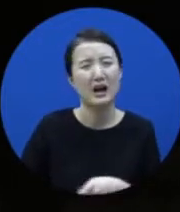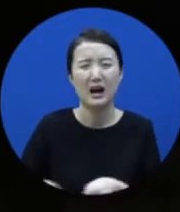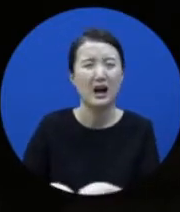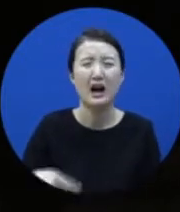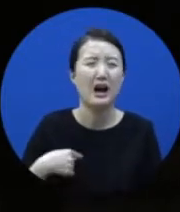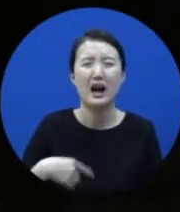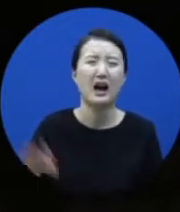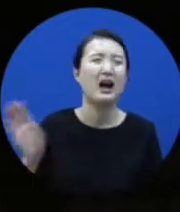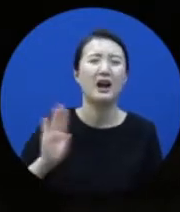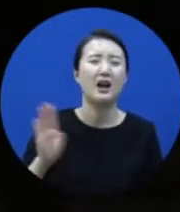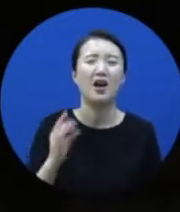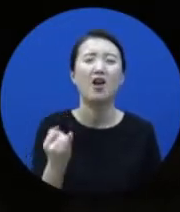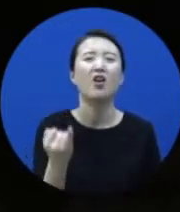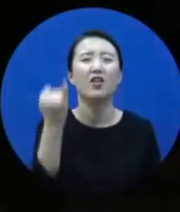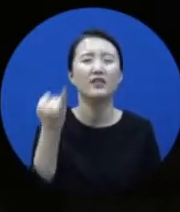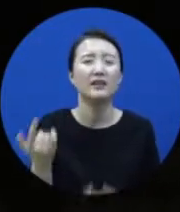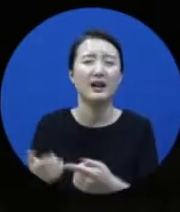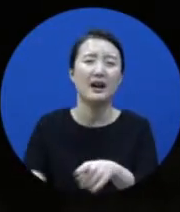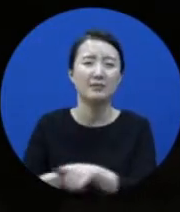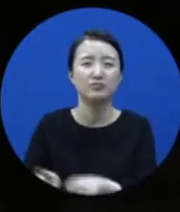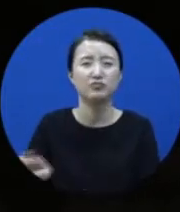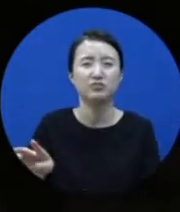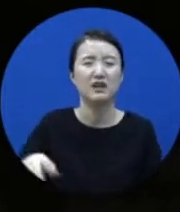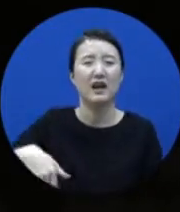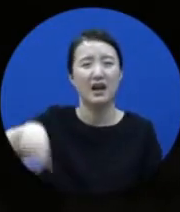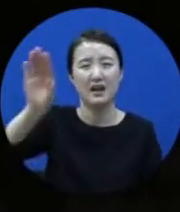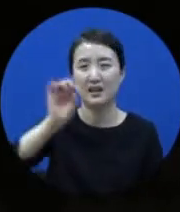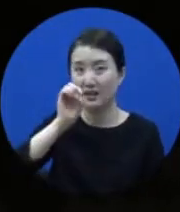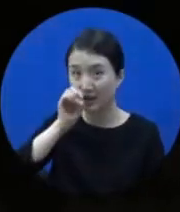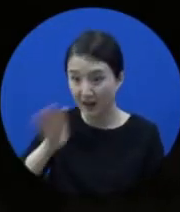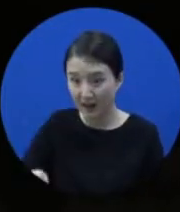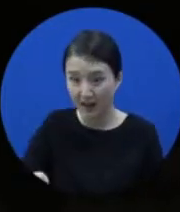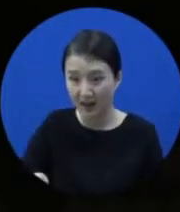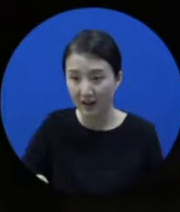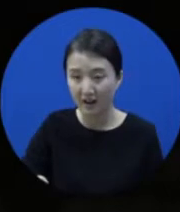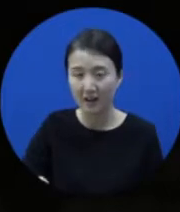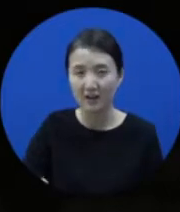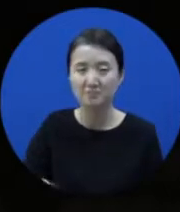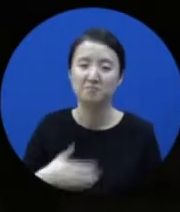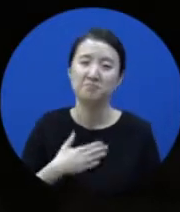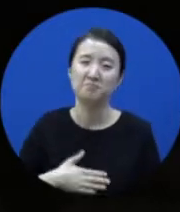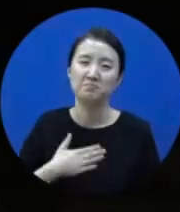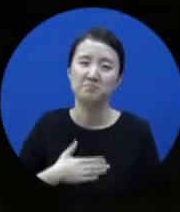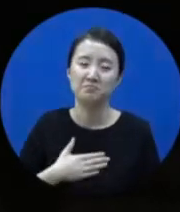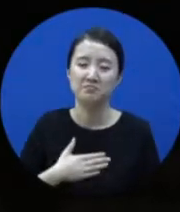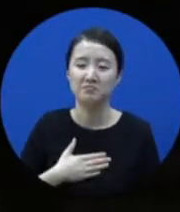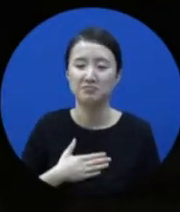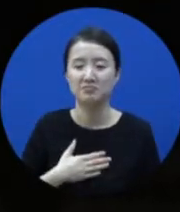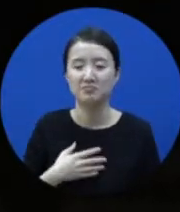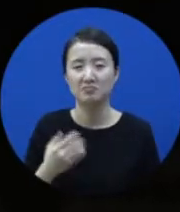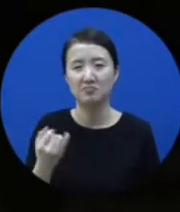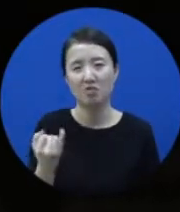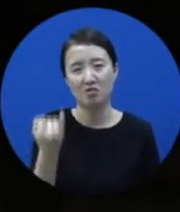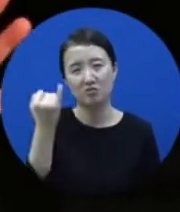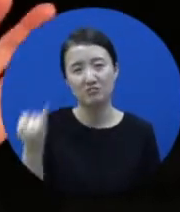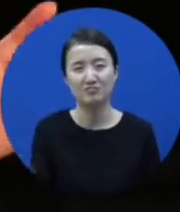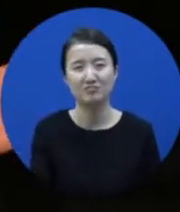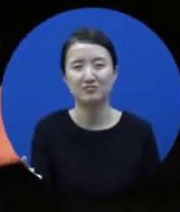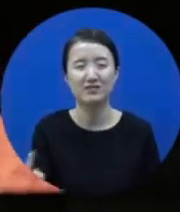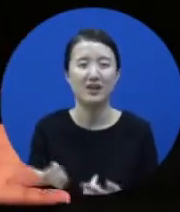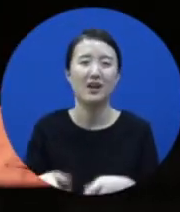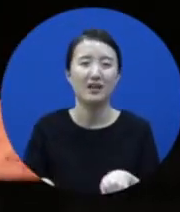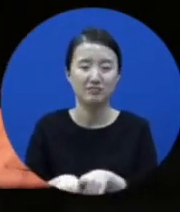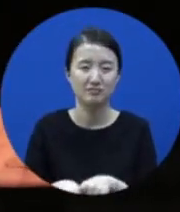갈래면 언니랑 가라 이렇게 얘기했더니 얘가 자기 언니랑 갔어요. 했는데 가면서 엄마 내가 모든 코스를